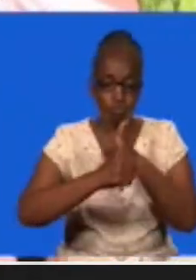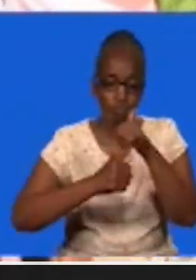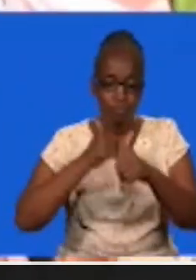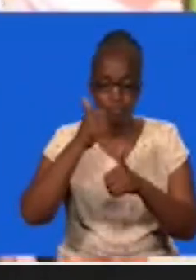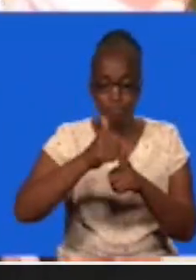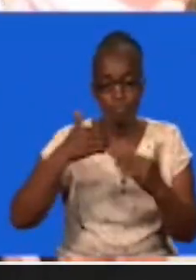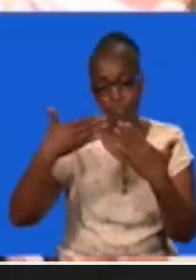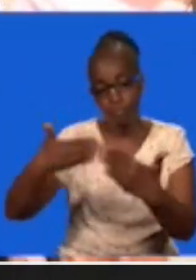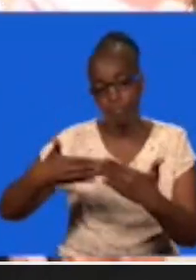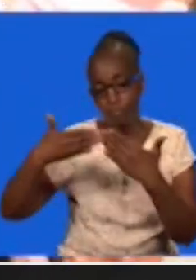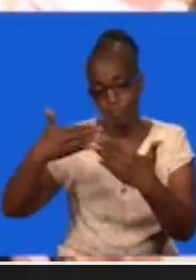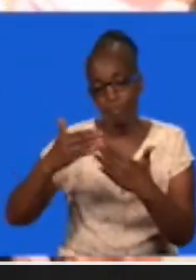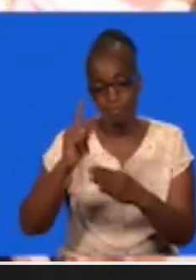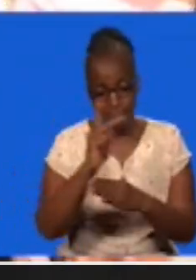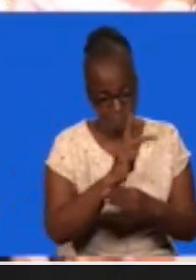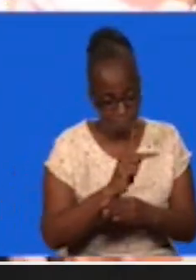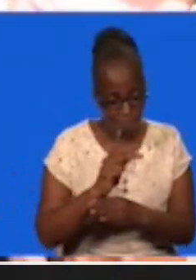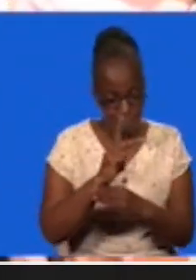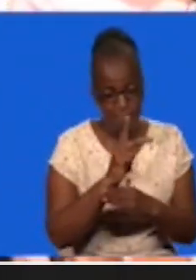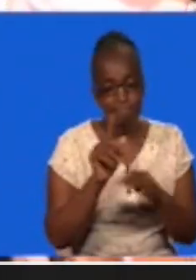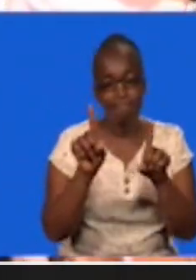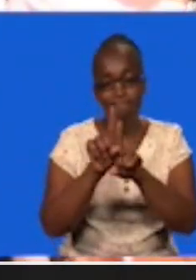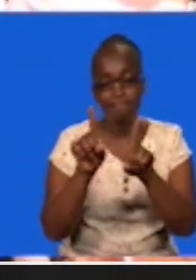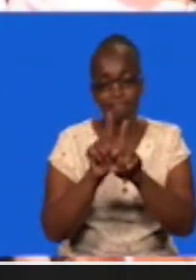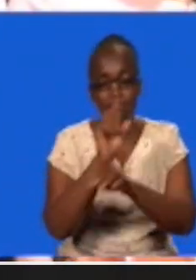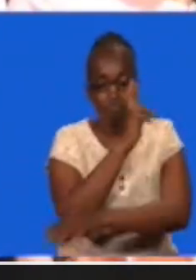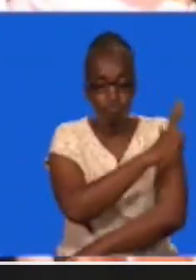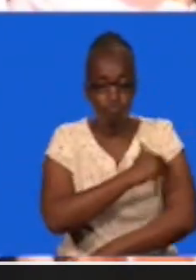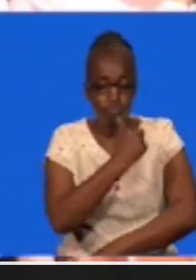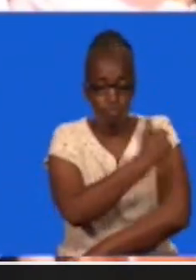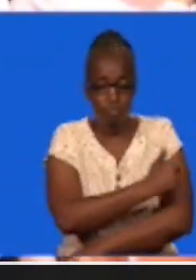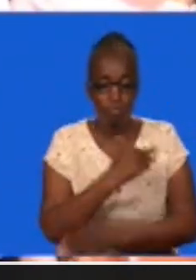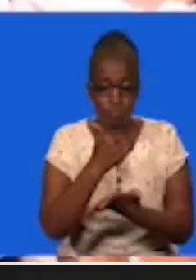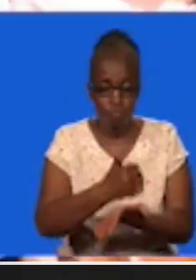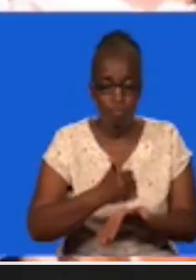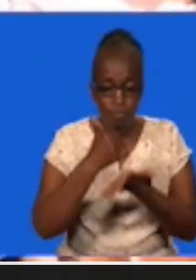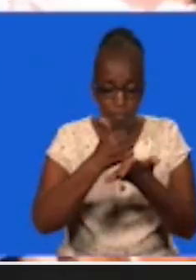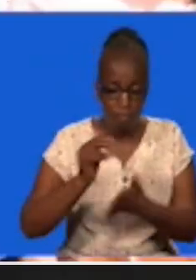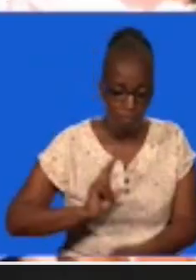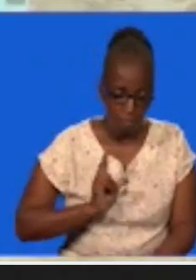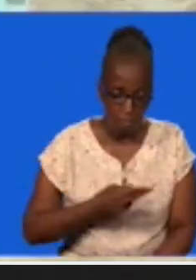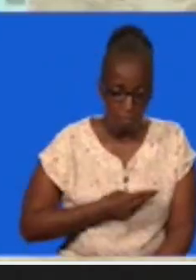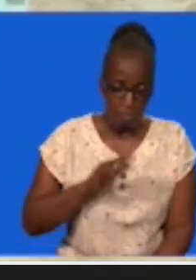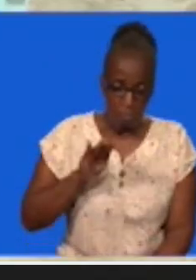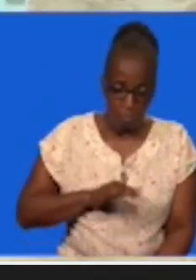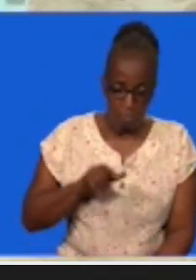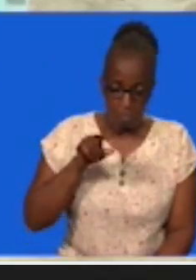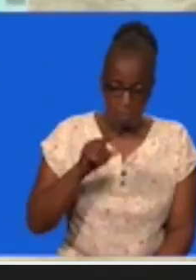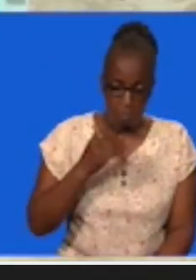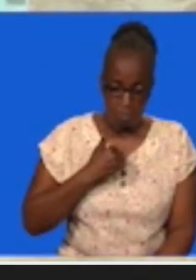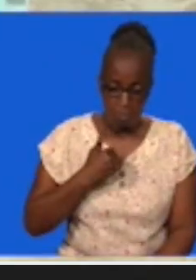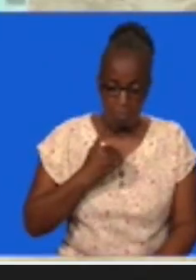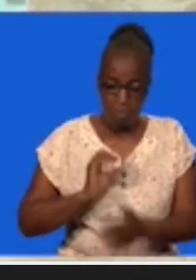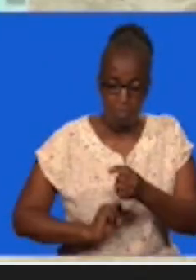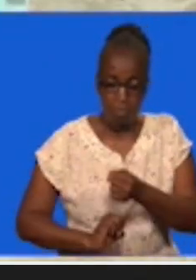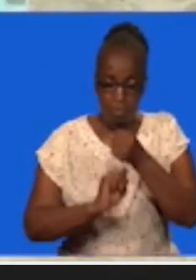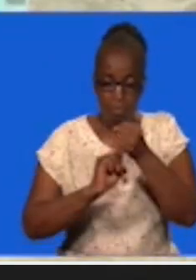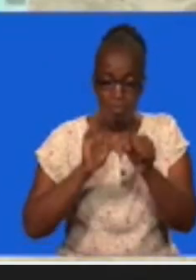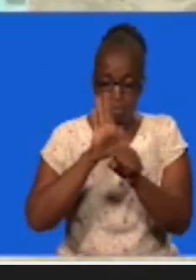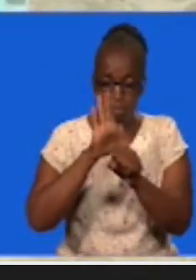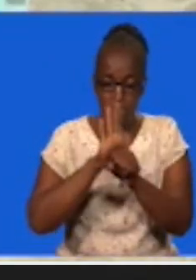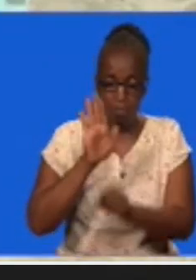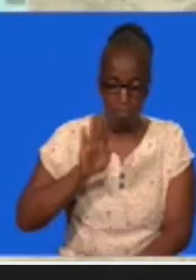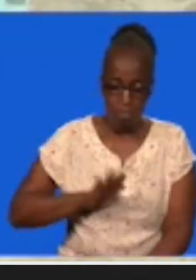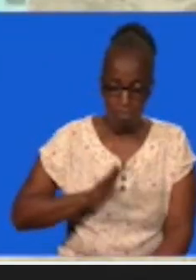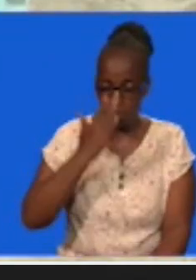inatutunza kila ugonjwa yenye mtu ako nayo. Itakuwa inaweza tusaidia hasa kama wamama. Imesaidia watu wengi kwa